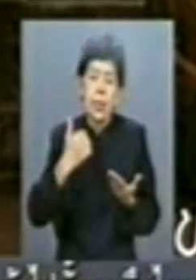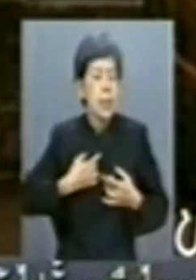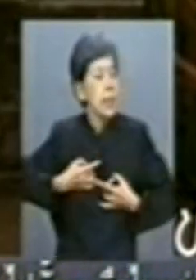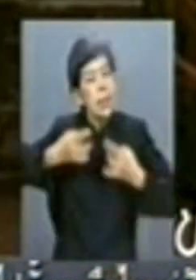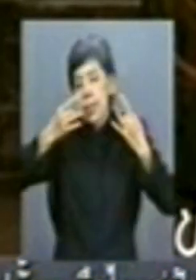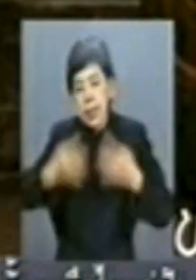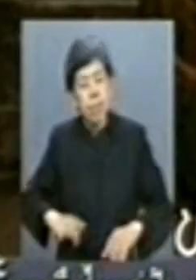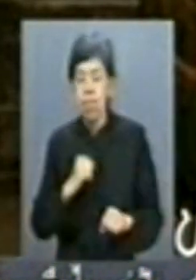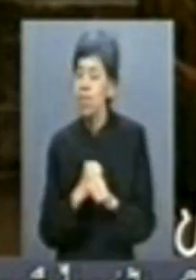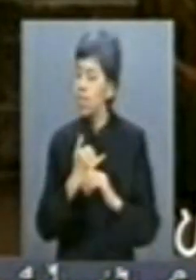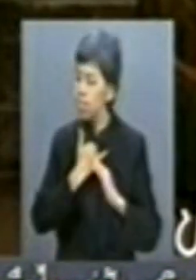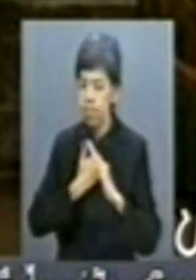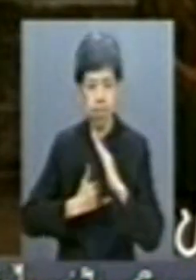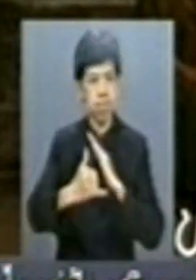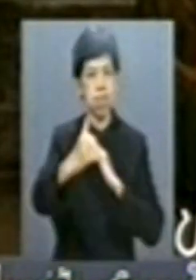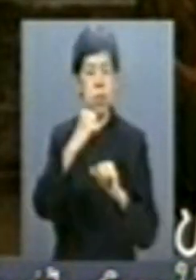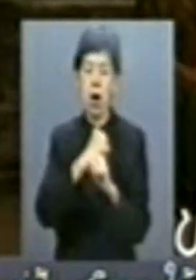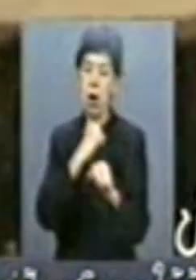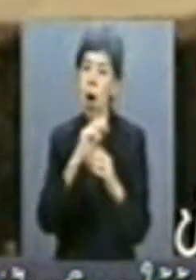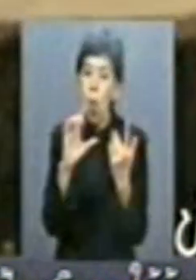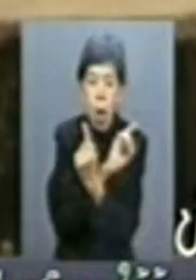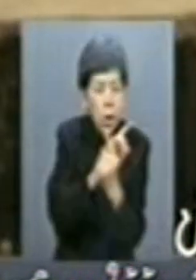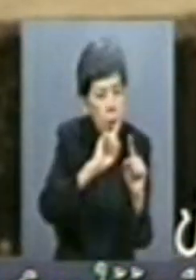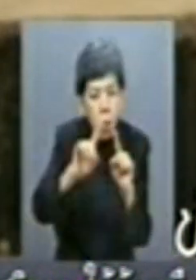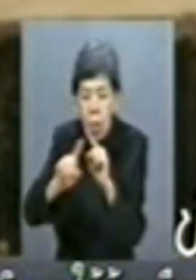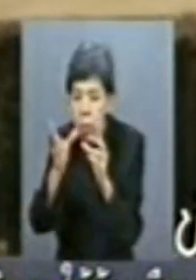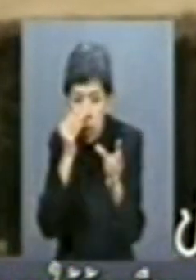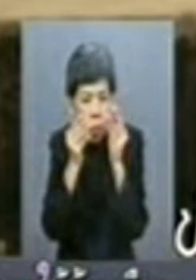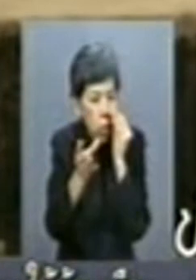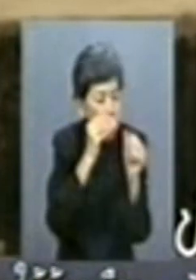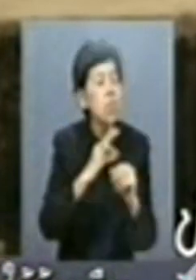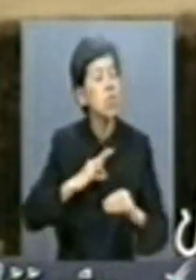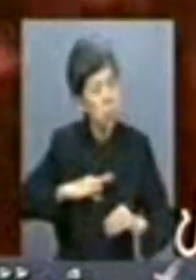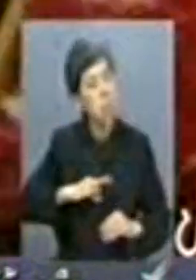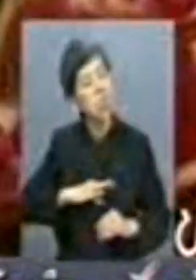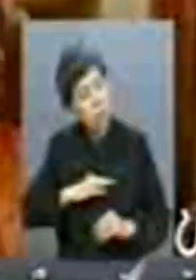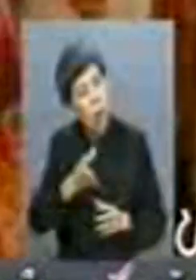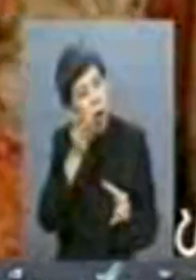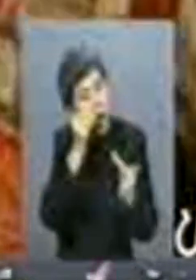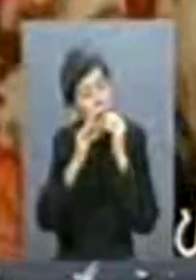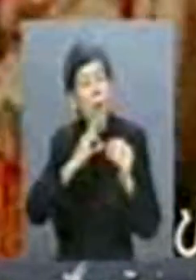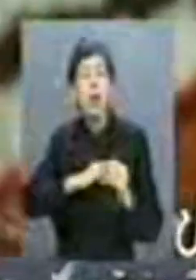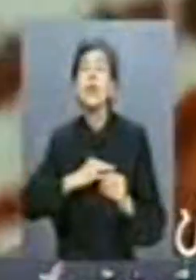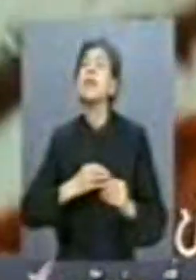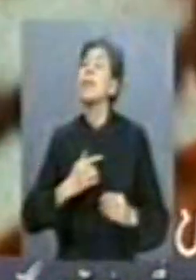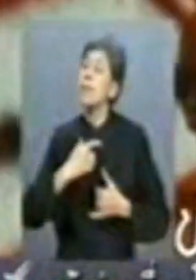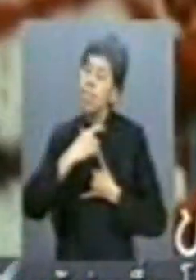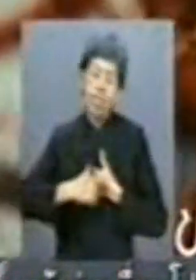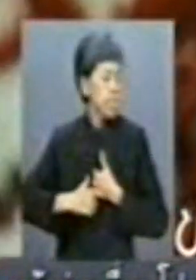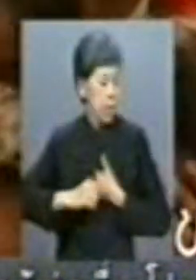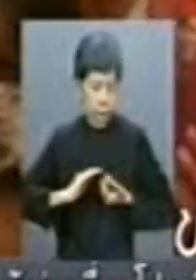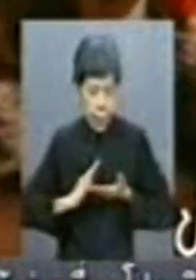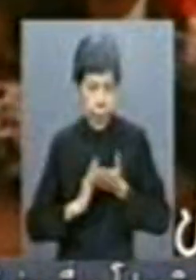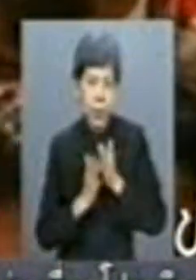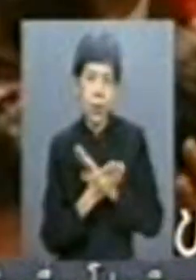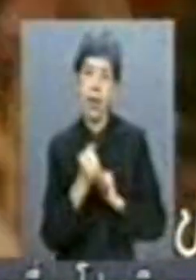รอบและเปิดใจยอมรับวัฒนธรรมที่แตกต่างระหว่างทางเธอจึงได้เรียนรู้ที่จะให้อภัยตัวเองและเข้าใจสิ่งที่หัว